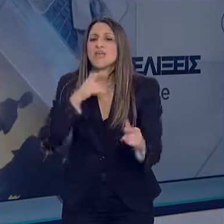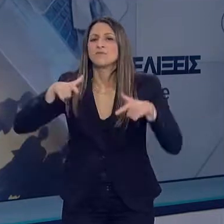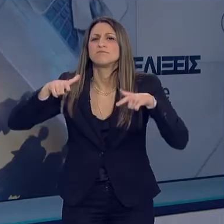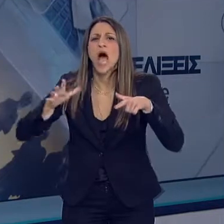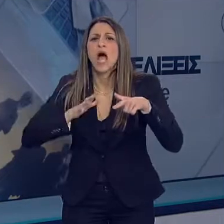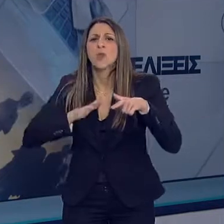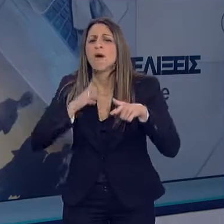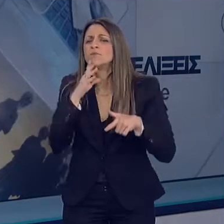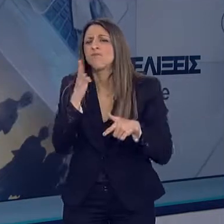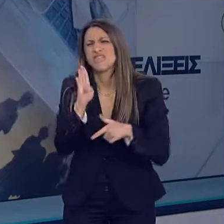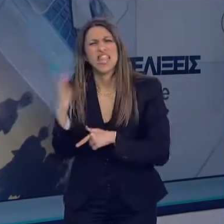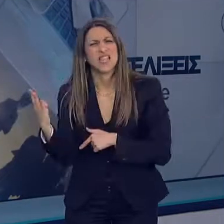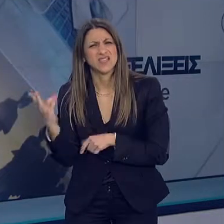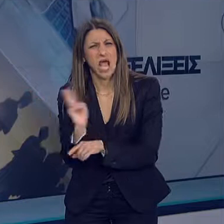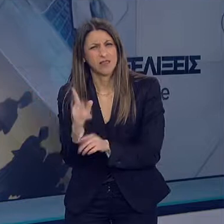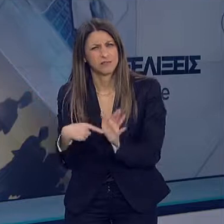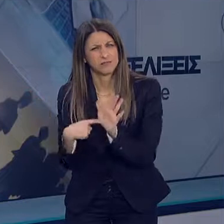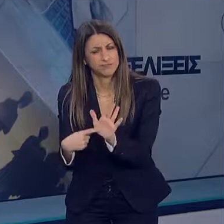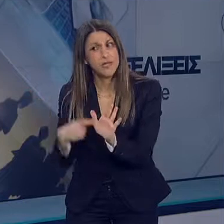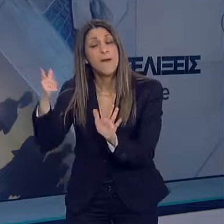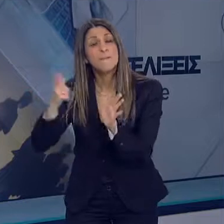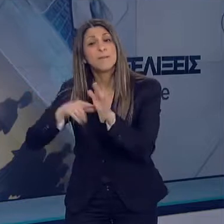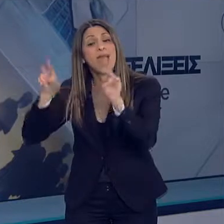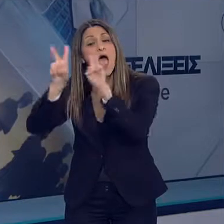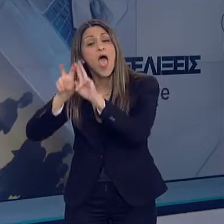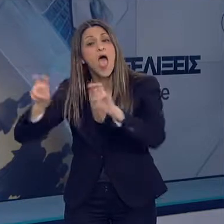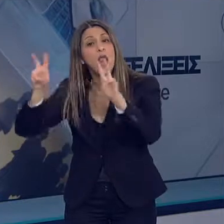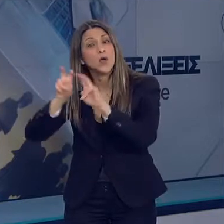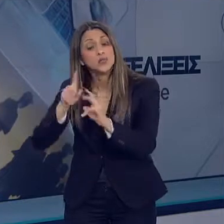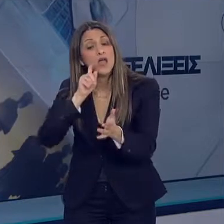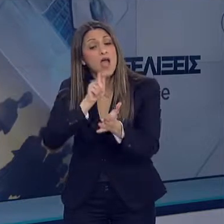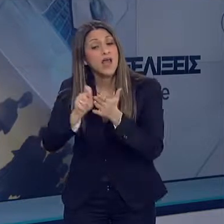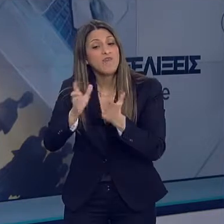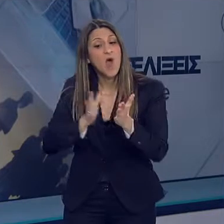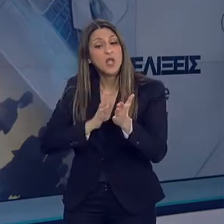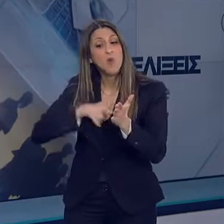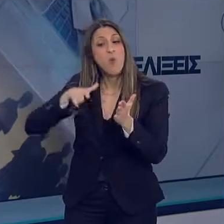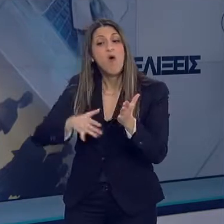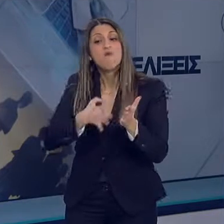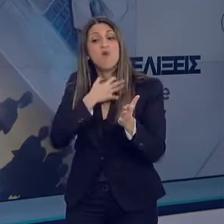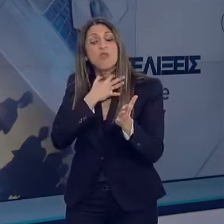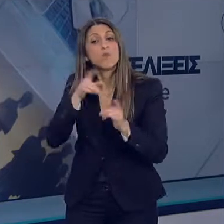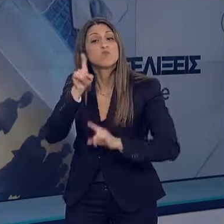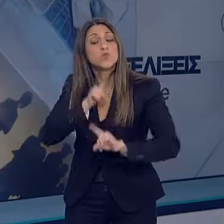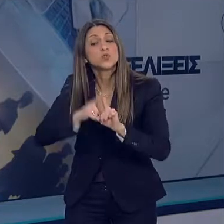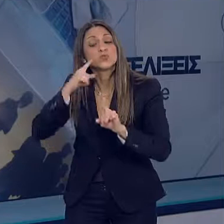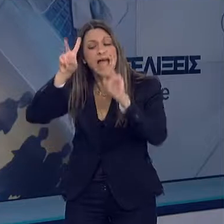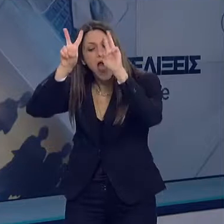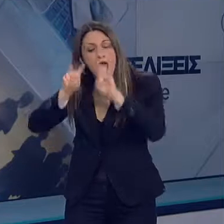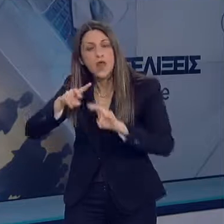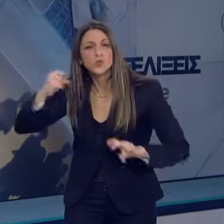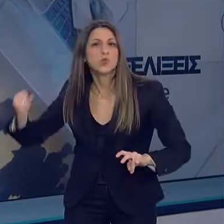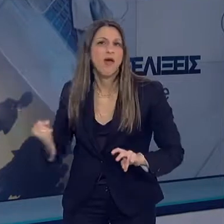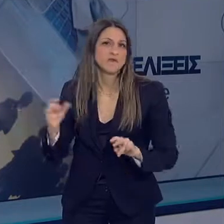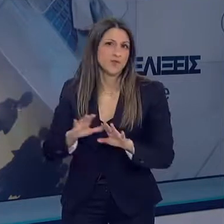ο κωδικός Β4, θα ελέγχεται σαρωτικά, ενδελεχώς και επιμελώς από τα όργανα ελέγχου σε όλη τη